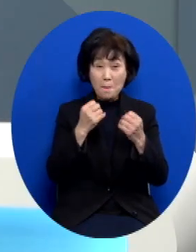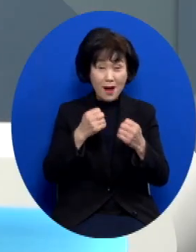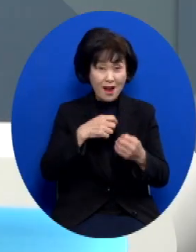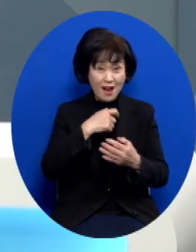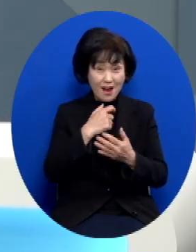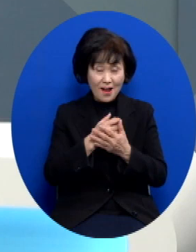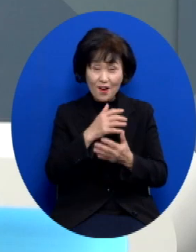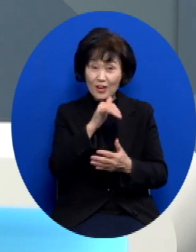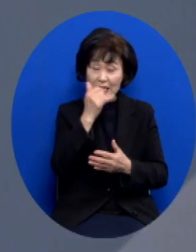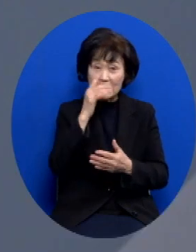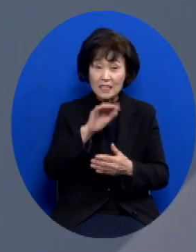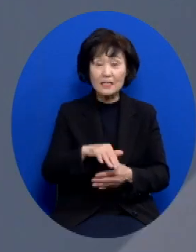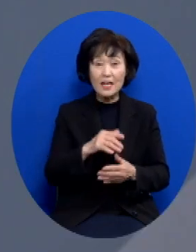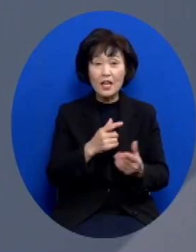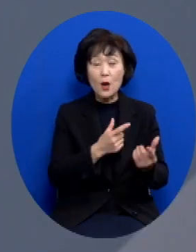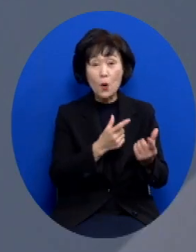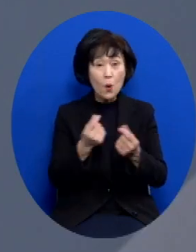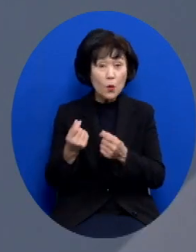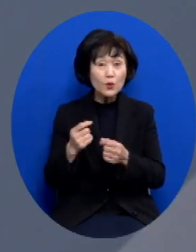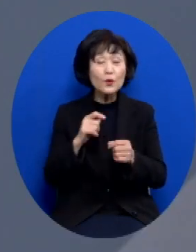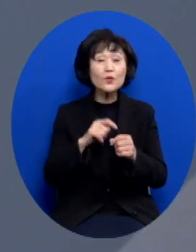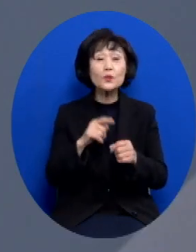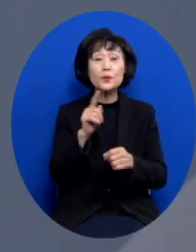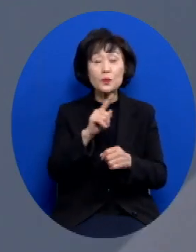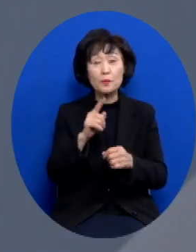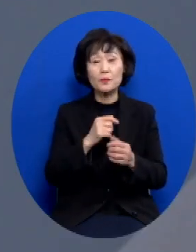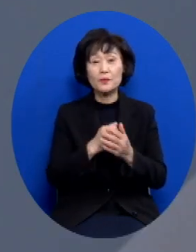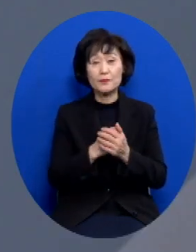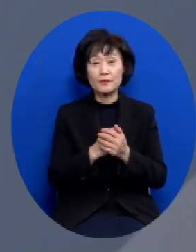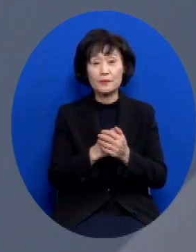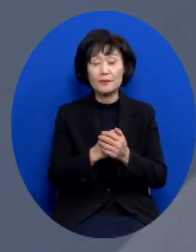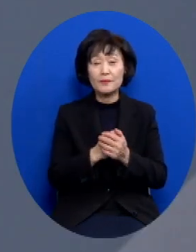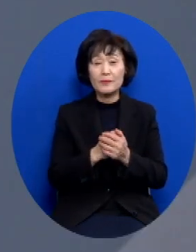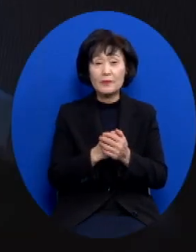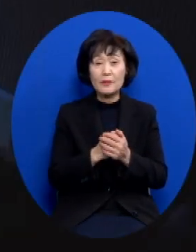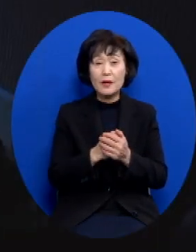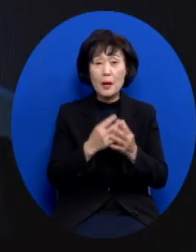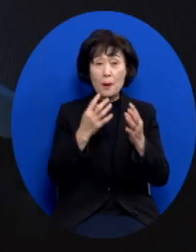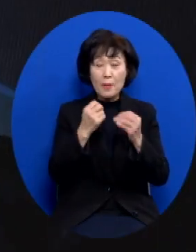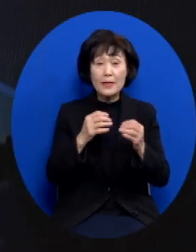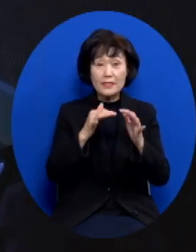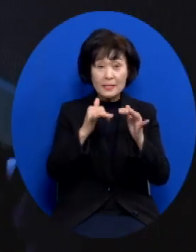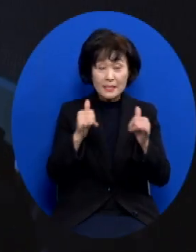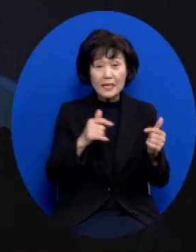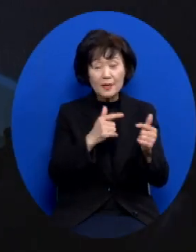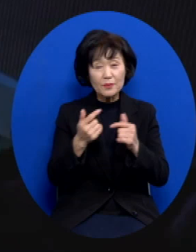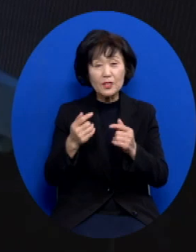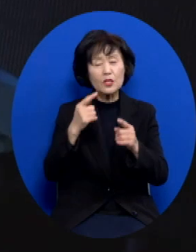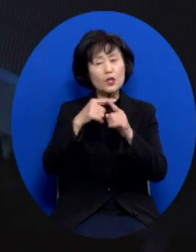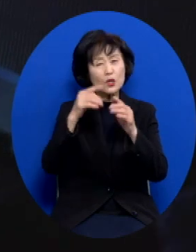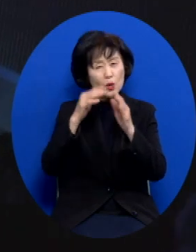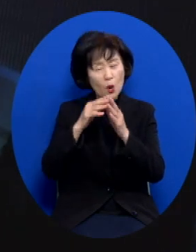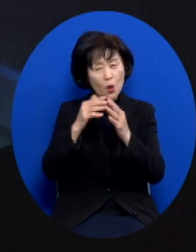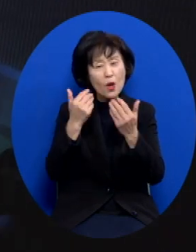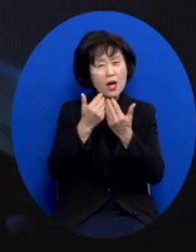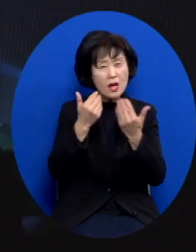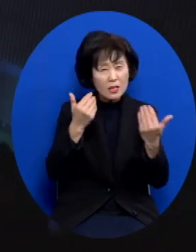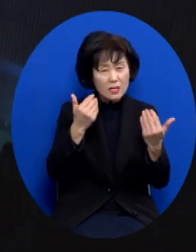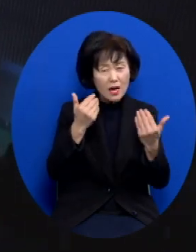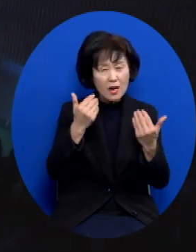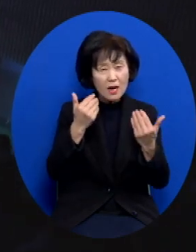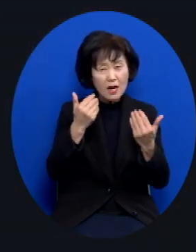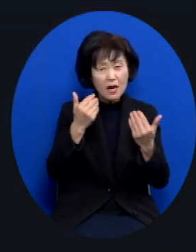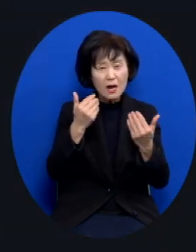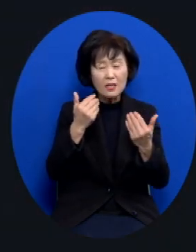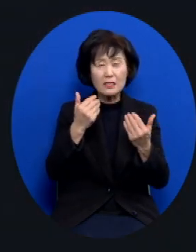좀 공통적으로 많은 분들이 나눠주셨던 것들은 정말 많은 이들이 교회를 떠나가게 되는 시기를 또 보내고